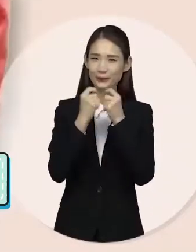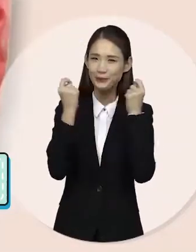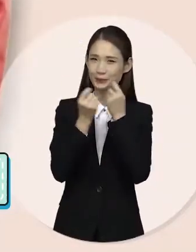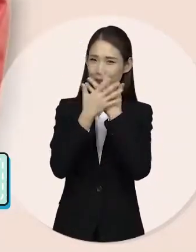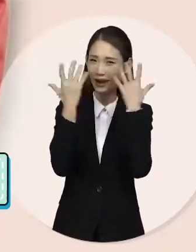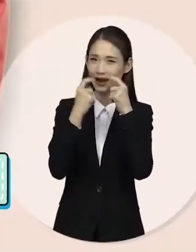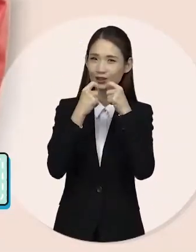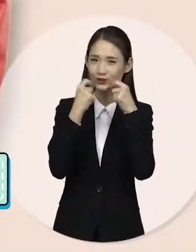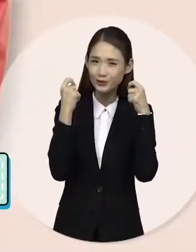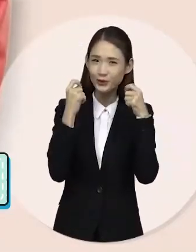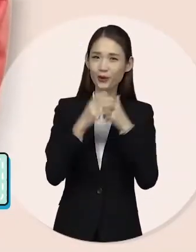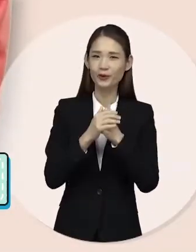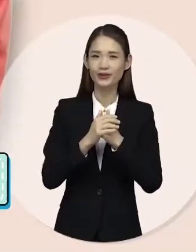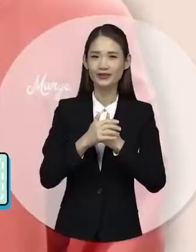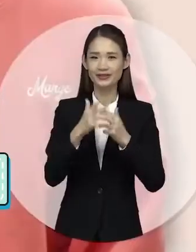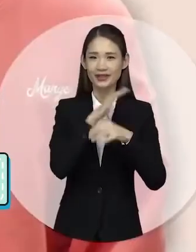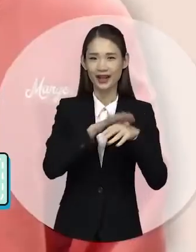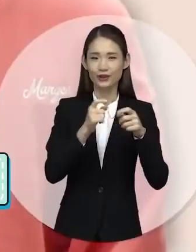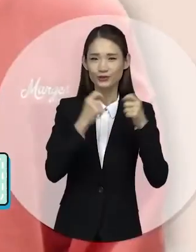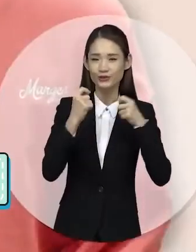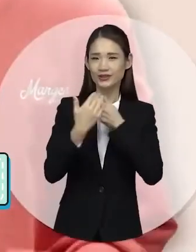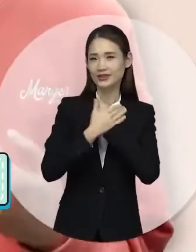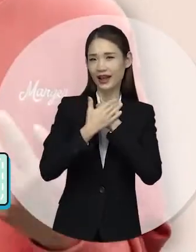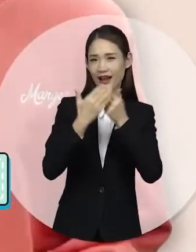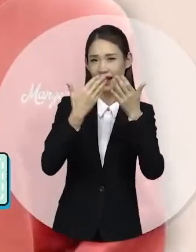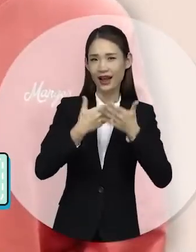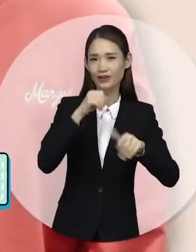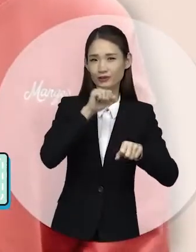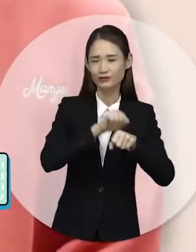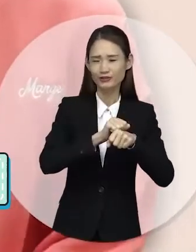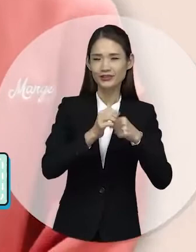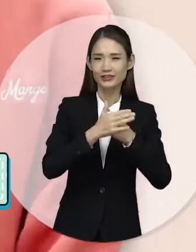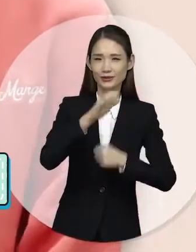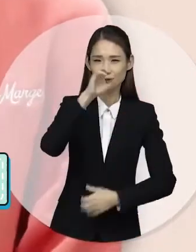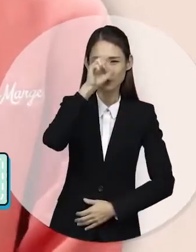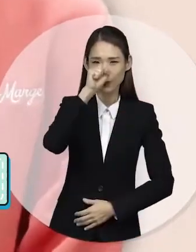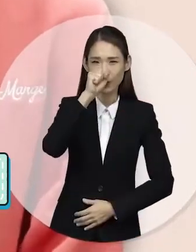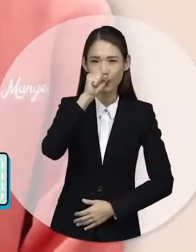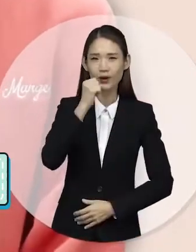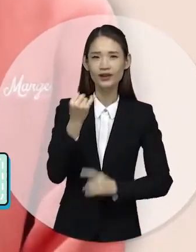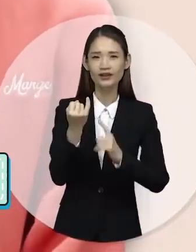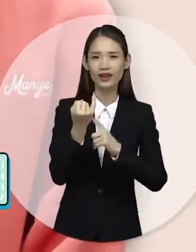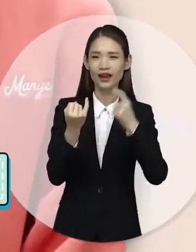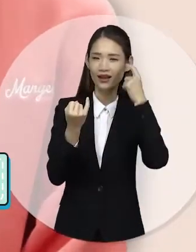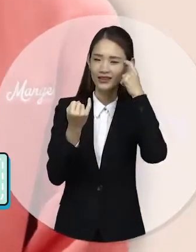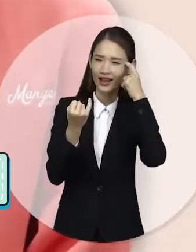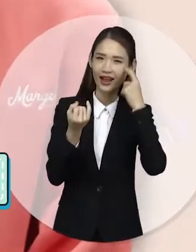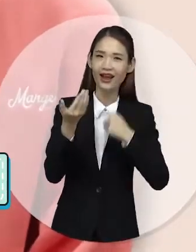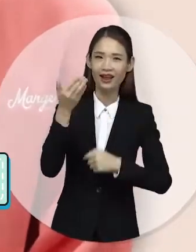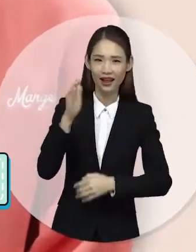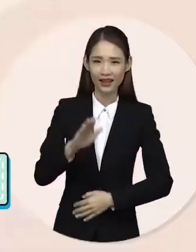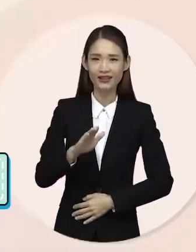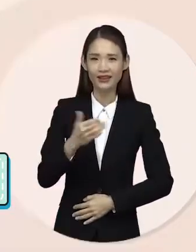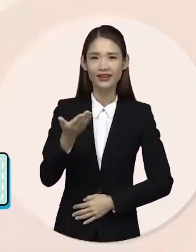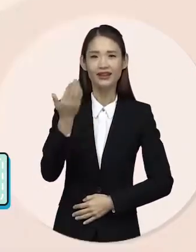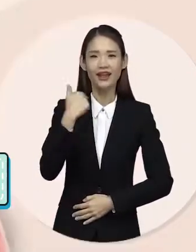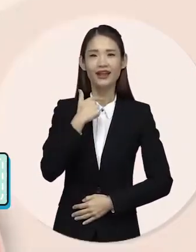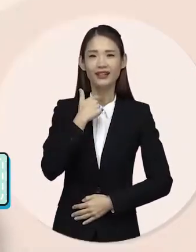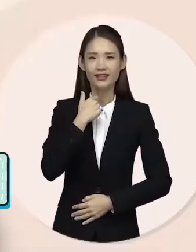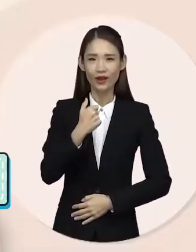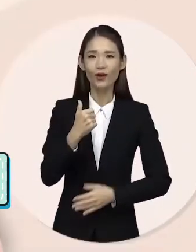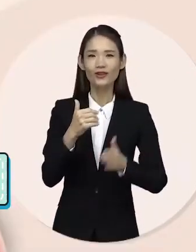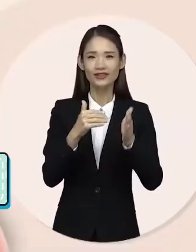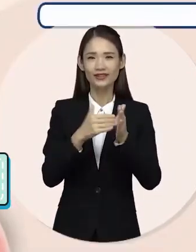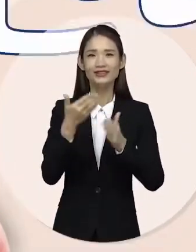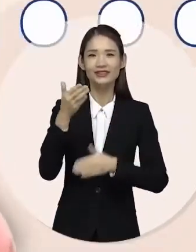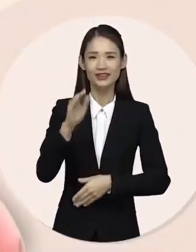일단 밝고 웃고 잘 웃어주고 또 잘 해주니까 좋은 애구나 이렇게 생각을 했지. 그렇게